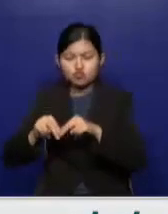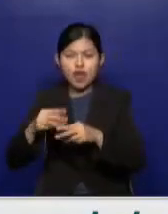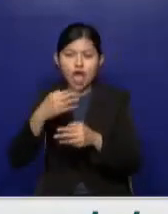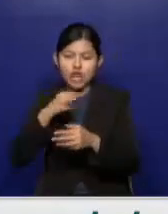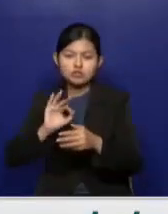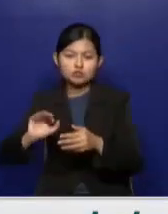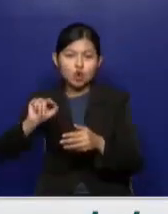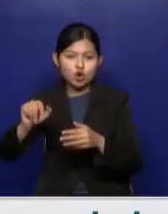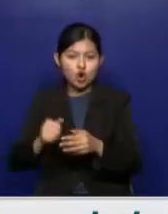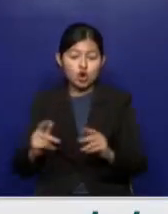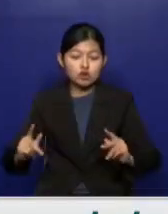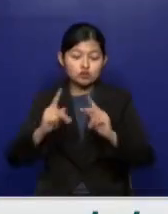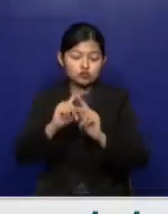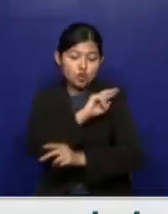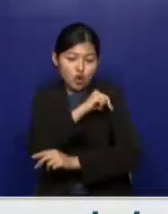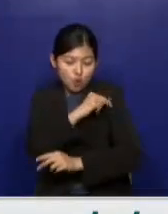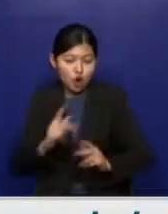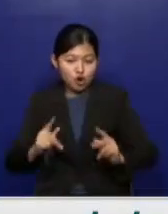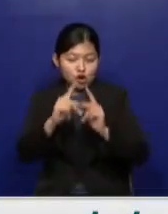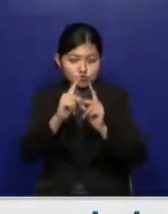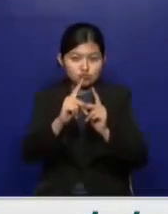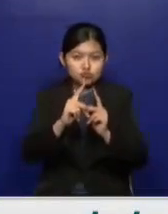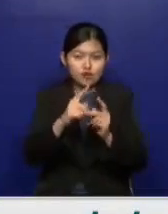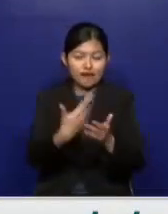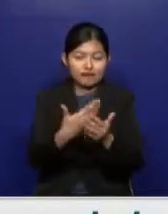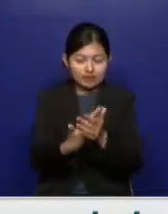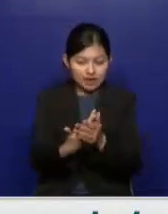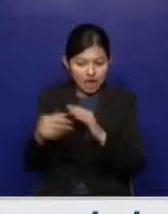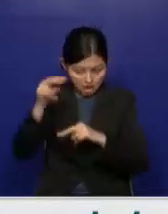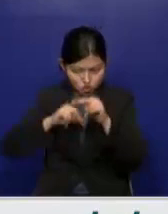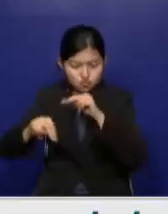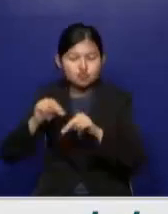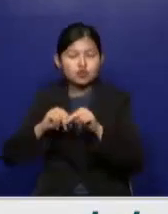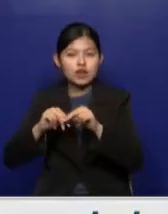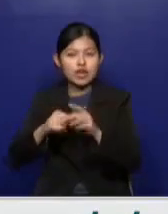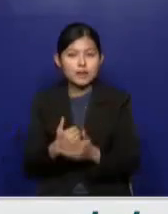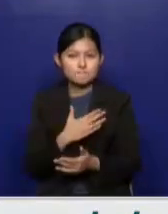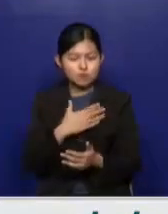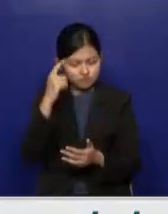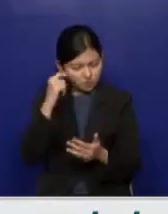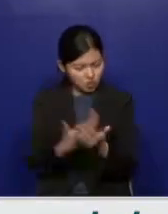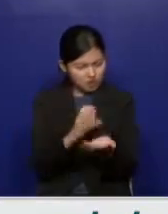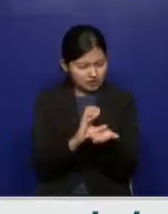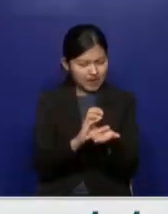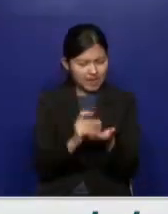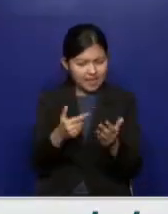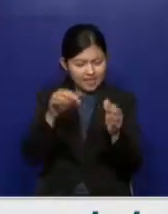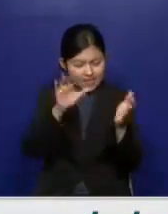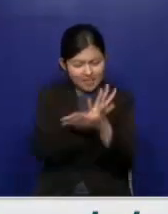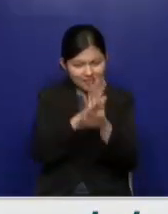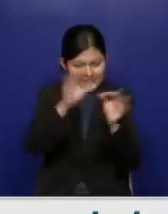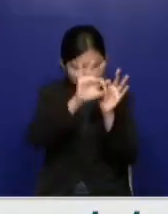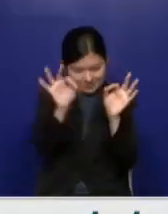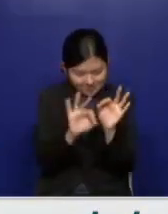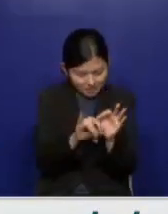และกระทรวงสาธารณสุขเอ่ยก็มิได้ดูแลให้เกิดความโปร่งใสผมจึงเห็นว่างบกลางนี้ควรจะมีเอกสารประกอบเพื่อให้กรรมธิการวิสามัญ